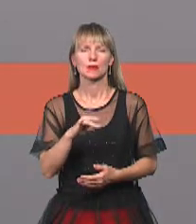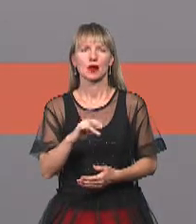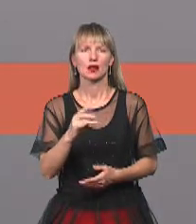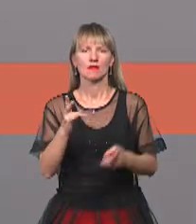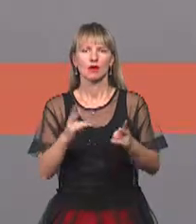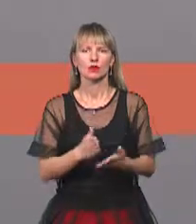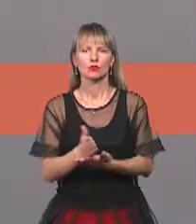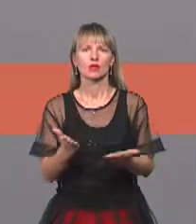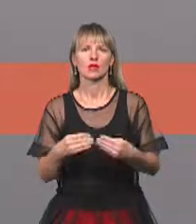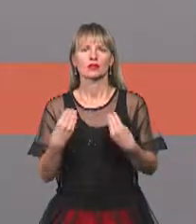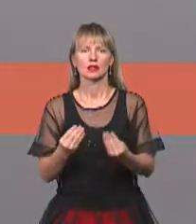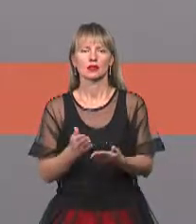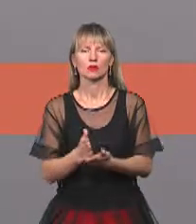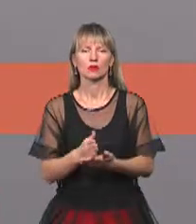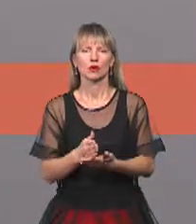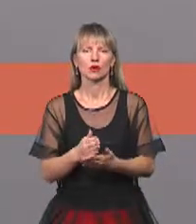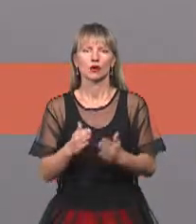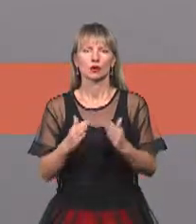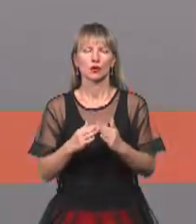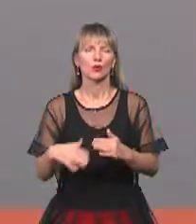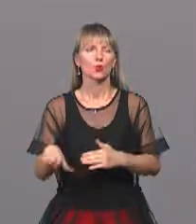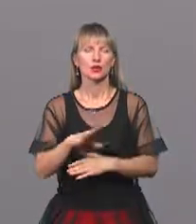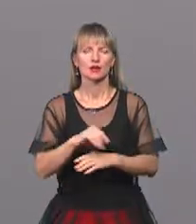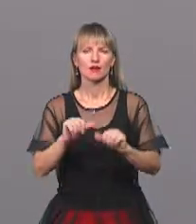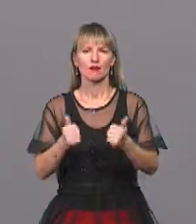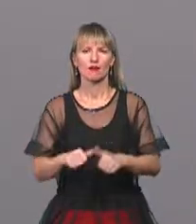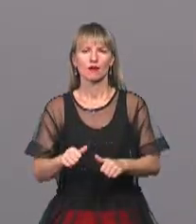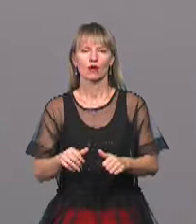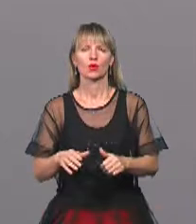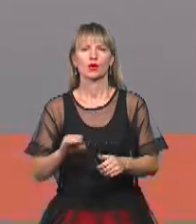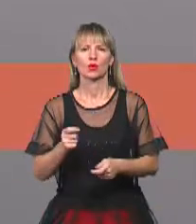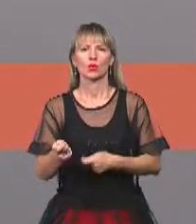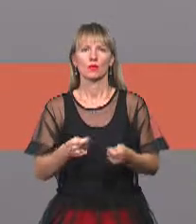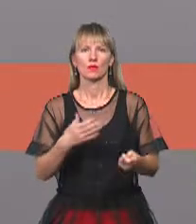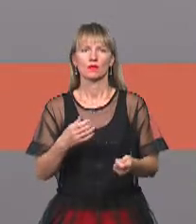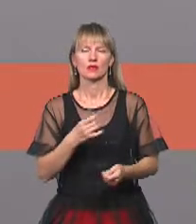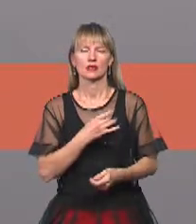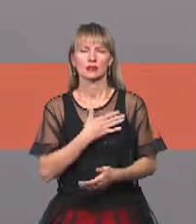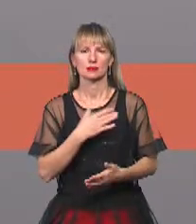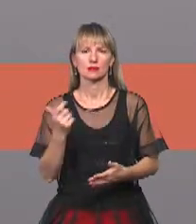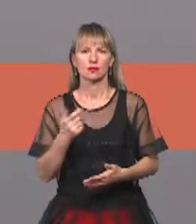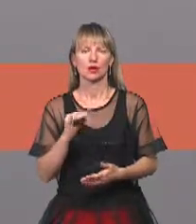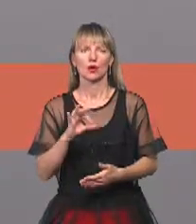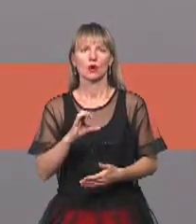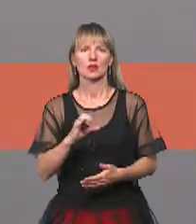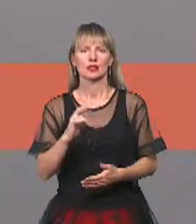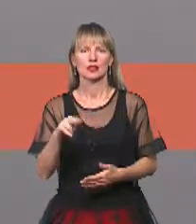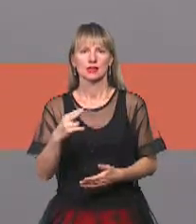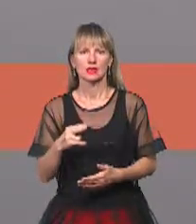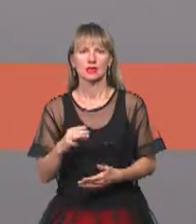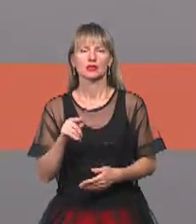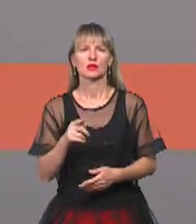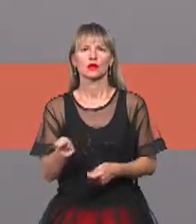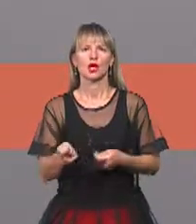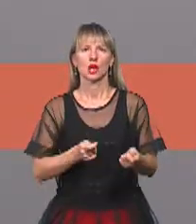послуги будинкам усіх форм управління співвласників, і ОСМД, і ті, хто